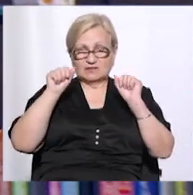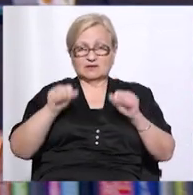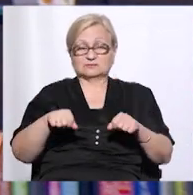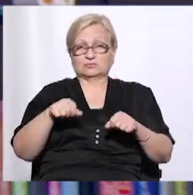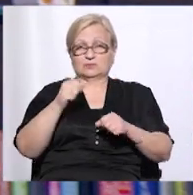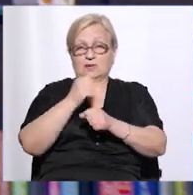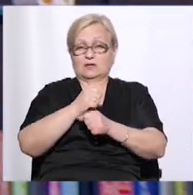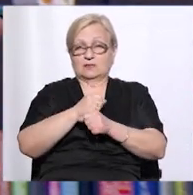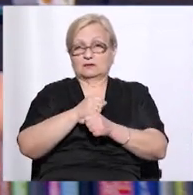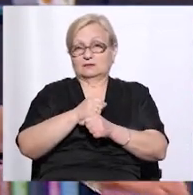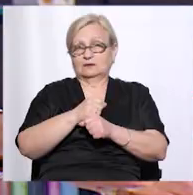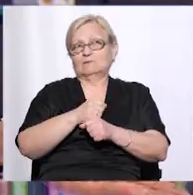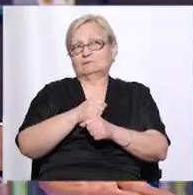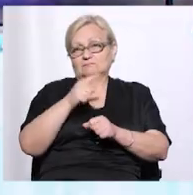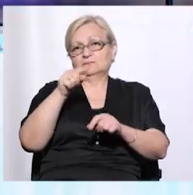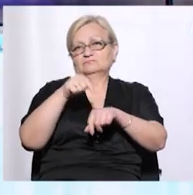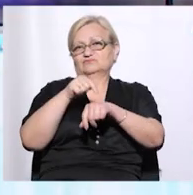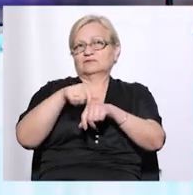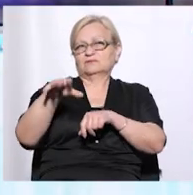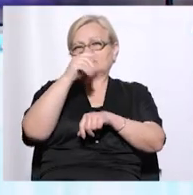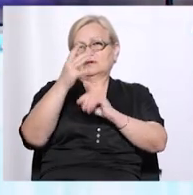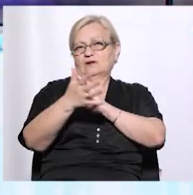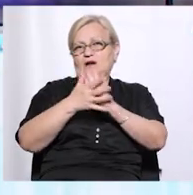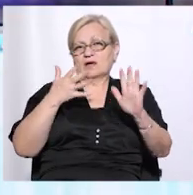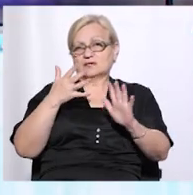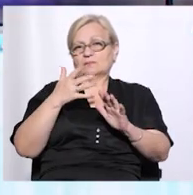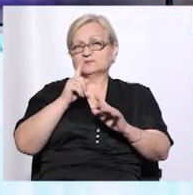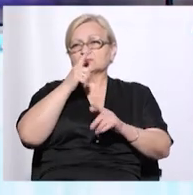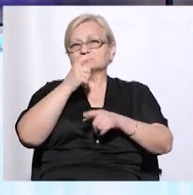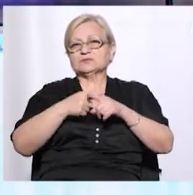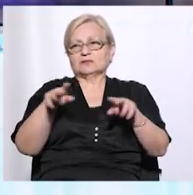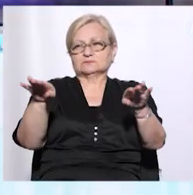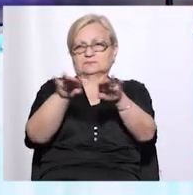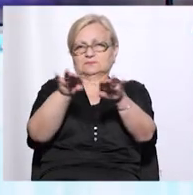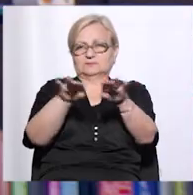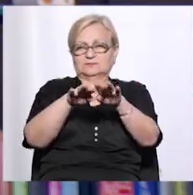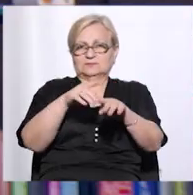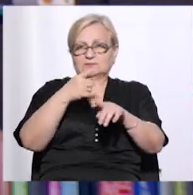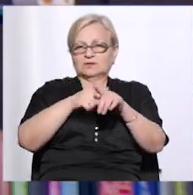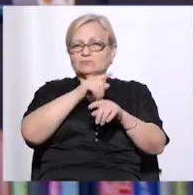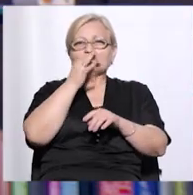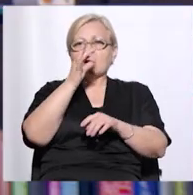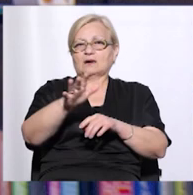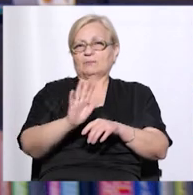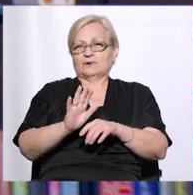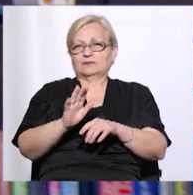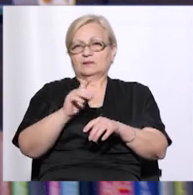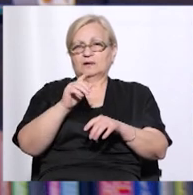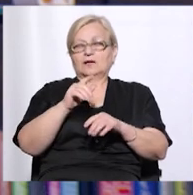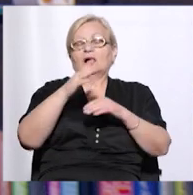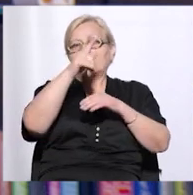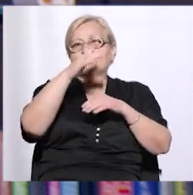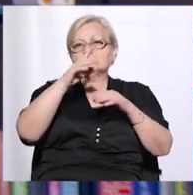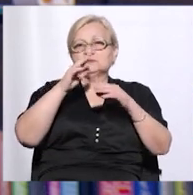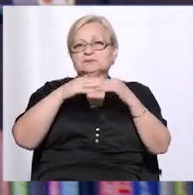გადადებს გვერდზე, ეხლა რა თქმა უნდა, ამას არაპატიებდნენ. ამიტომ შეიძლება ითქვას სათაური დიდოსტატის მარჯვენა, ანუ